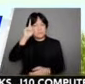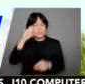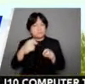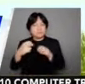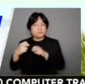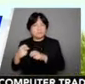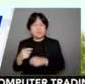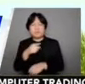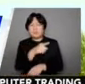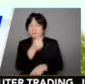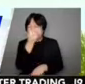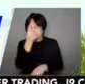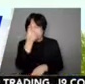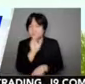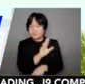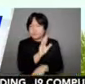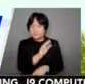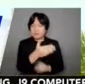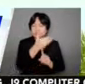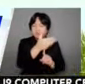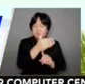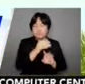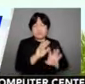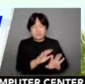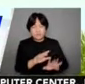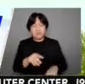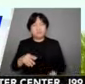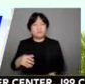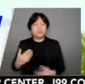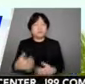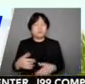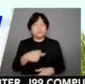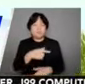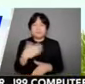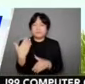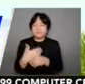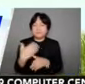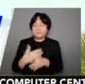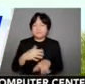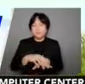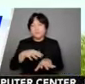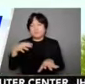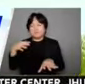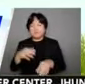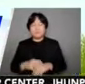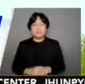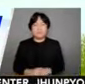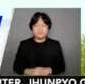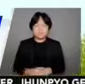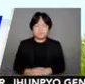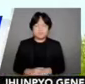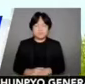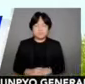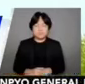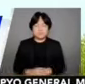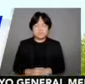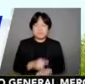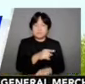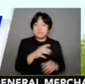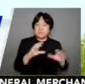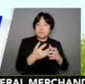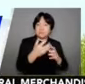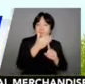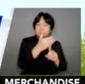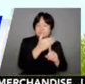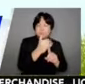nilang pinaglalaban pero dahil talaga daw na Grabe ang perwisyo nito so raffi aantabayanan natin dahil talagang nagmamatigas ang mga realista na talagang hindi